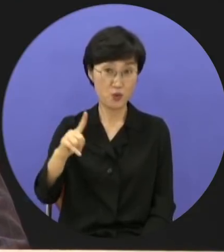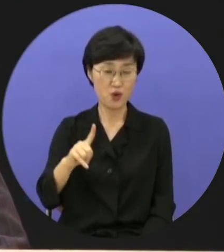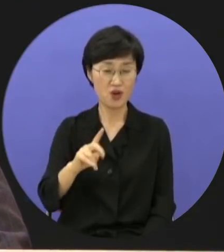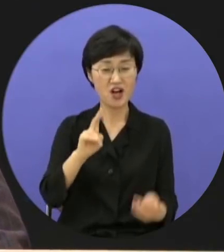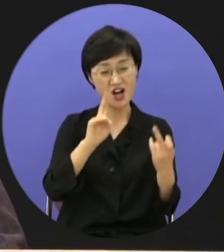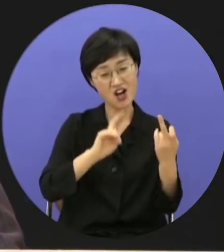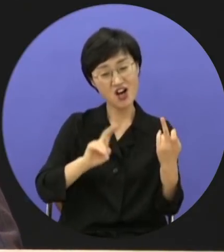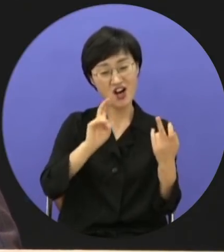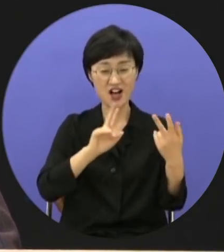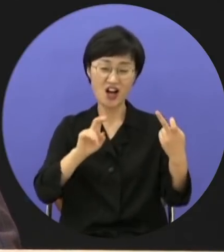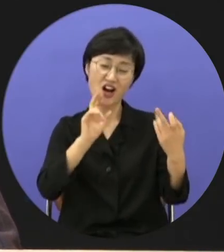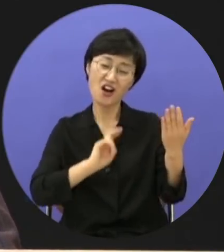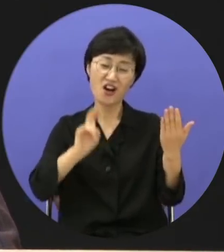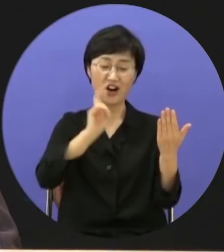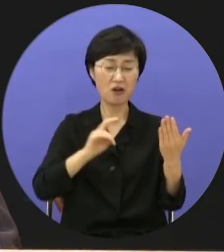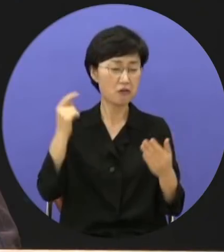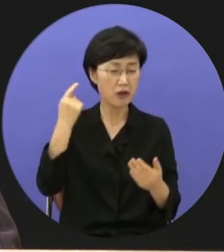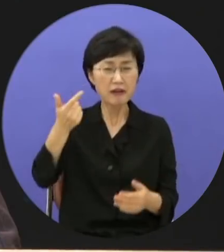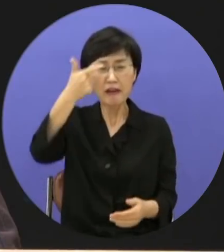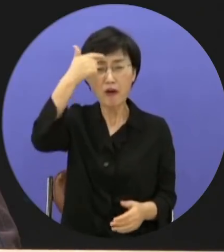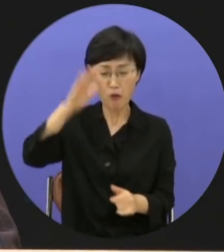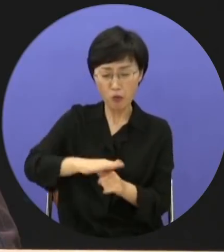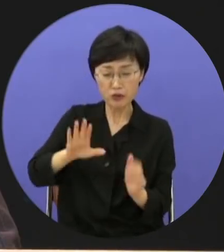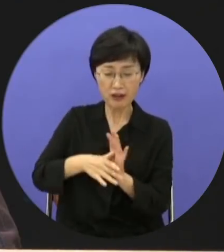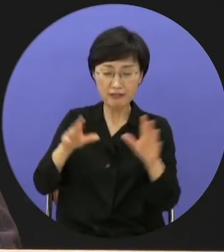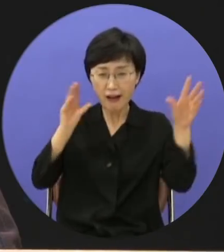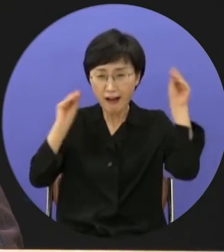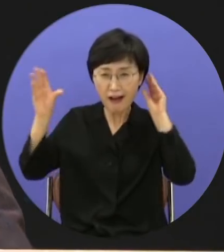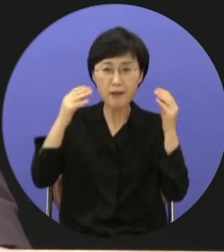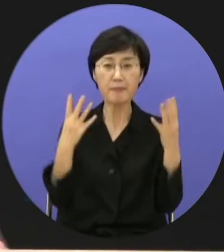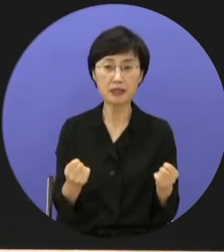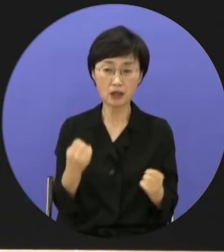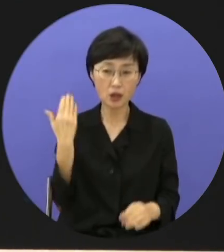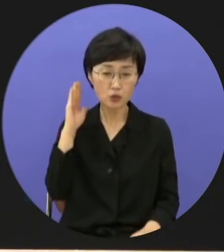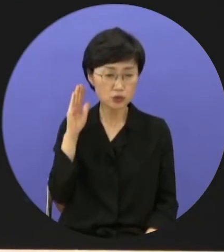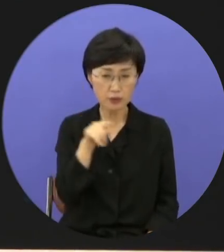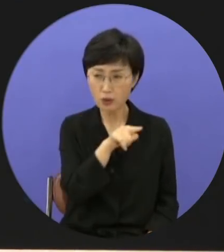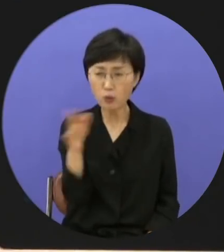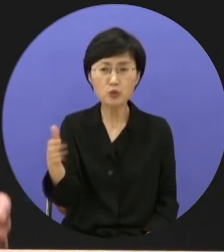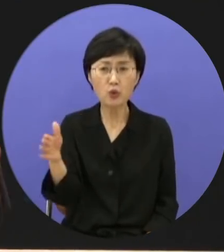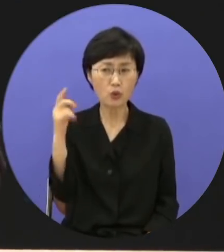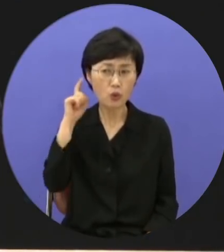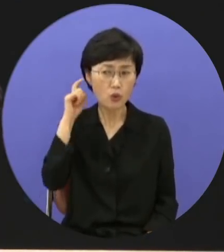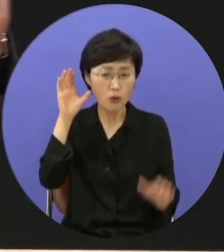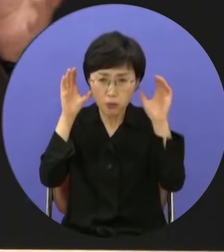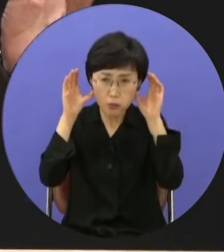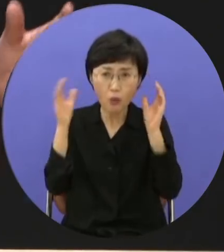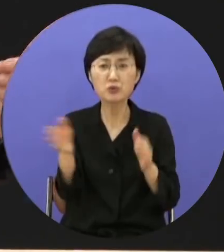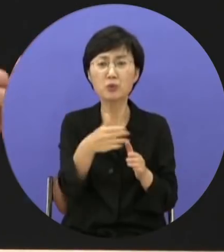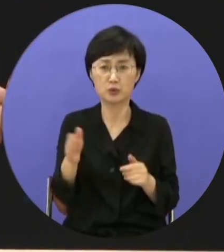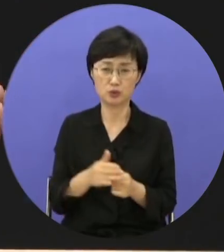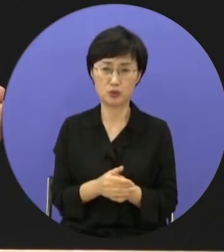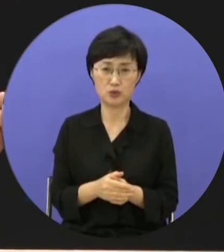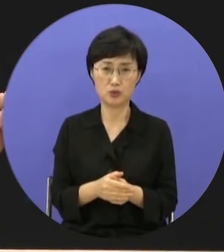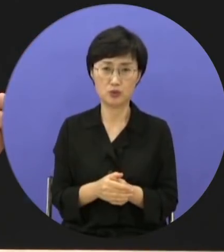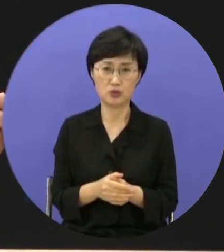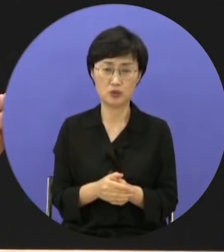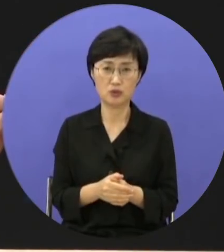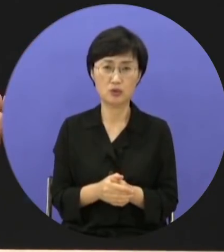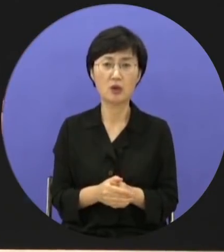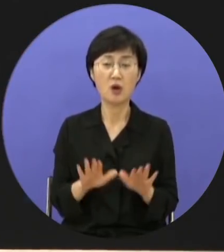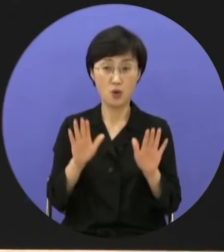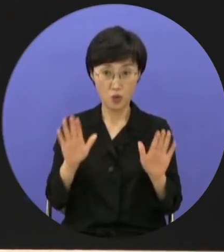the street, and you don't see and you don't hear any of the Christmas carols anymore. 그래서 나 원 뜻은 가게에서도 틀고 우리 믿는